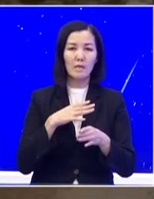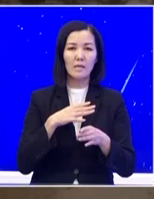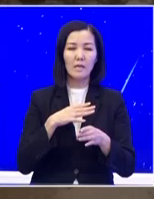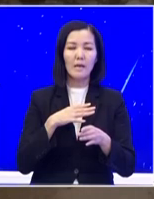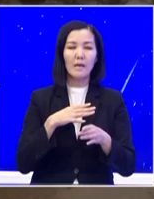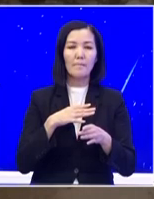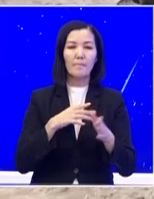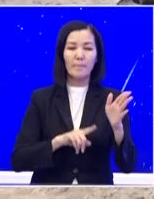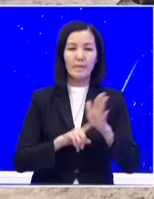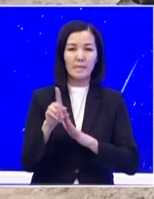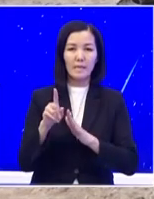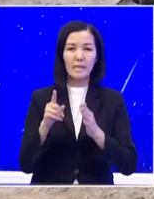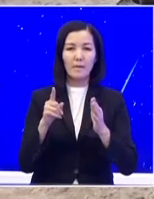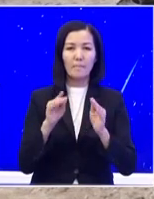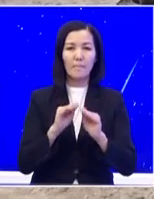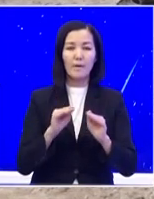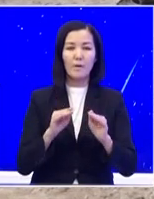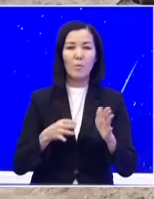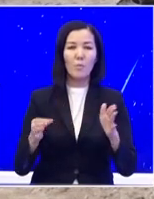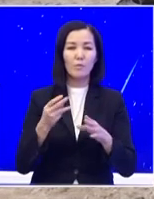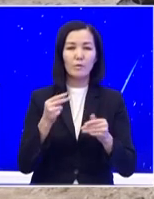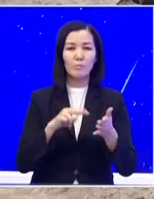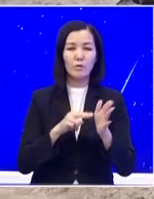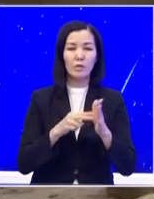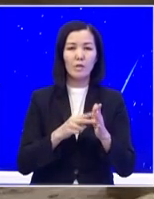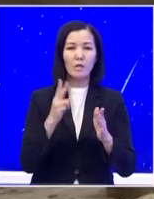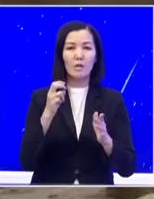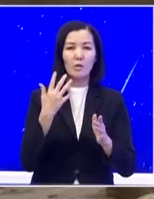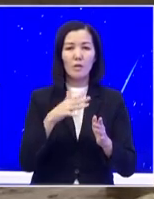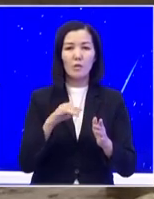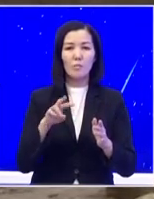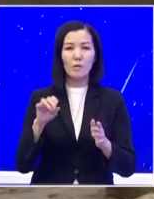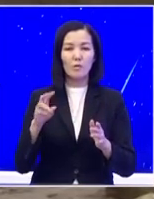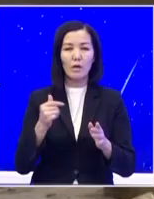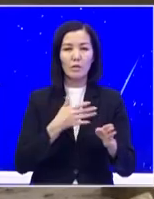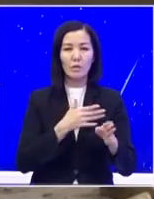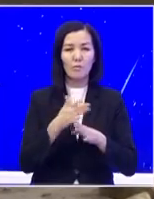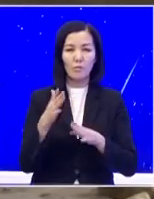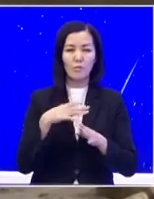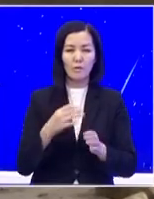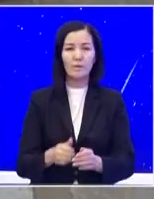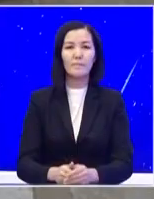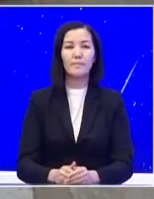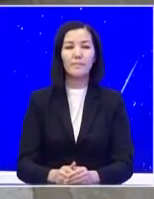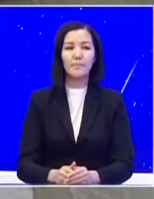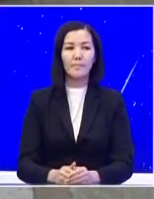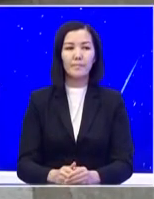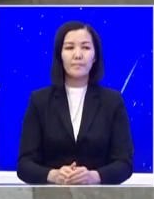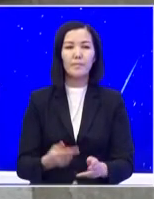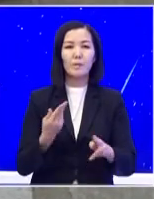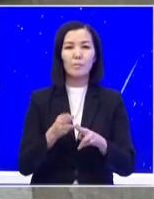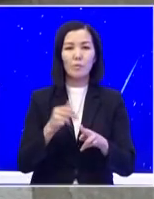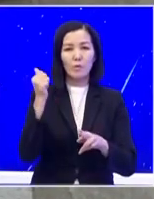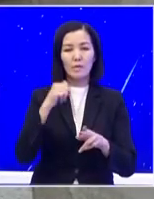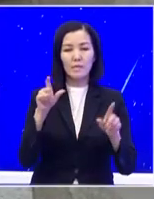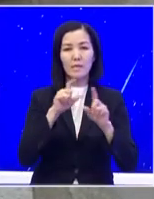жөндеу жұмыстары басталды. Оған облыс қоржынынан 250 миллион теңгедей қаржы қарастырылған. Бұл ескі